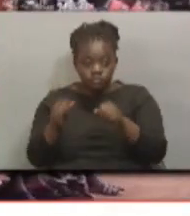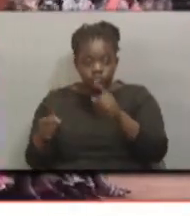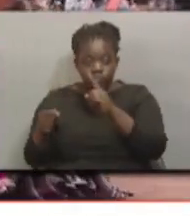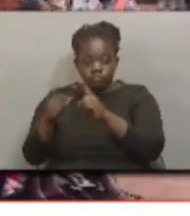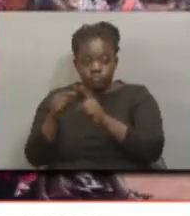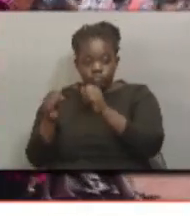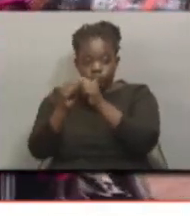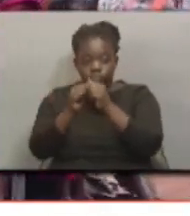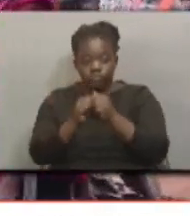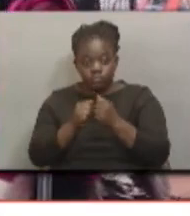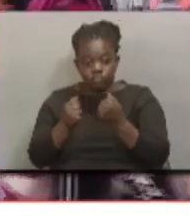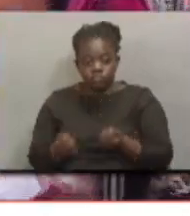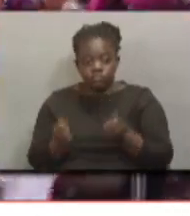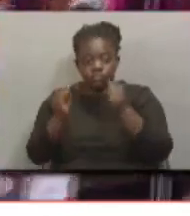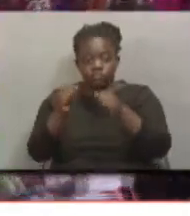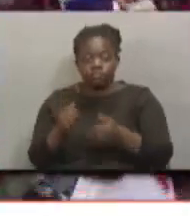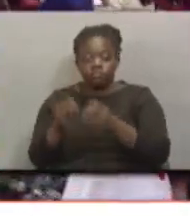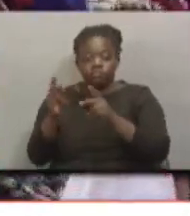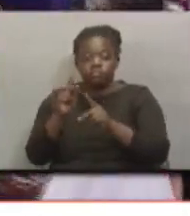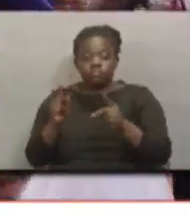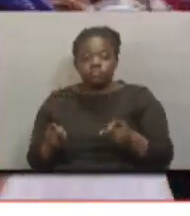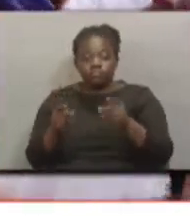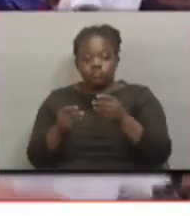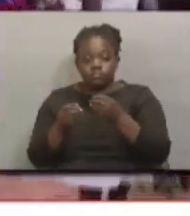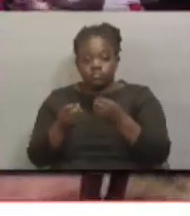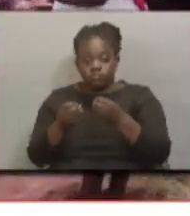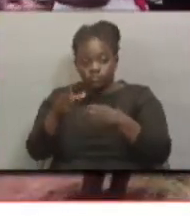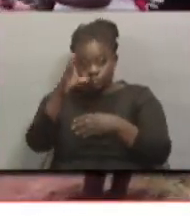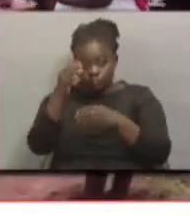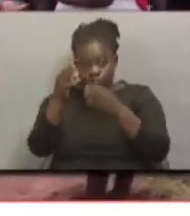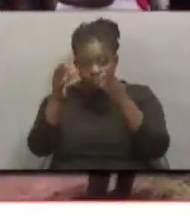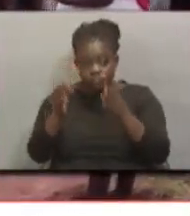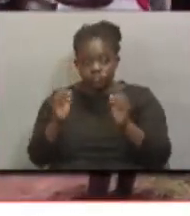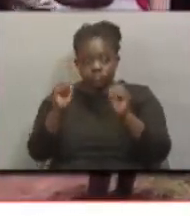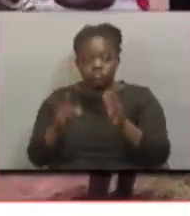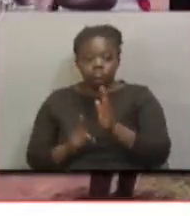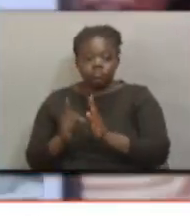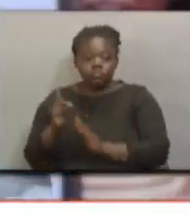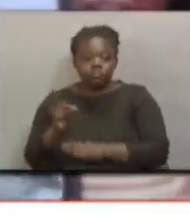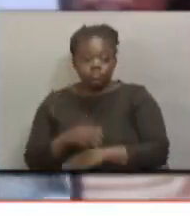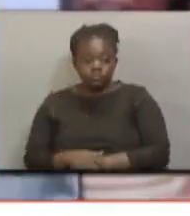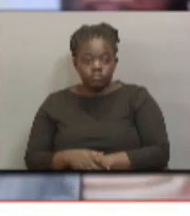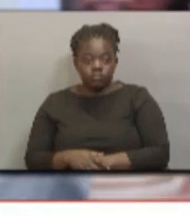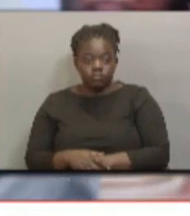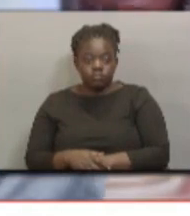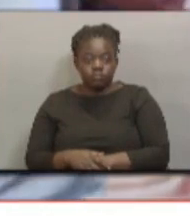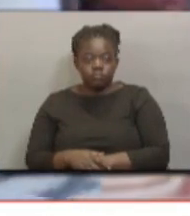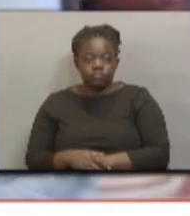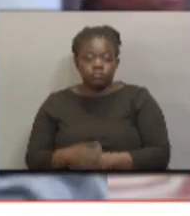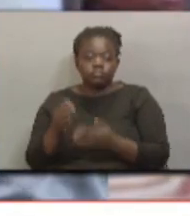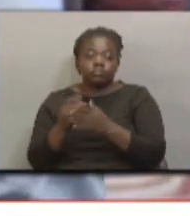wamu kisobozese abantu okuba n'ebyokuyiga ebingi basobole okwekulaakulanya. Obwana guno